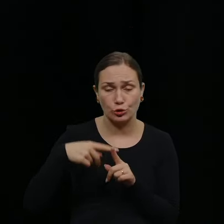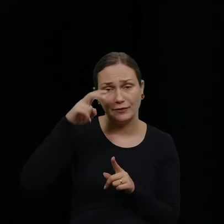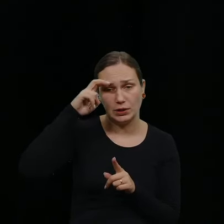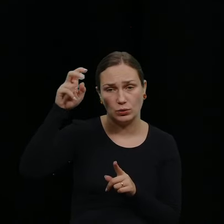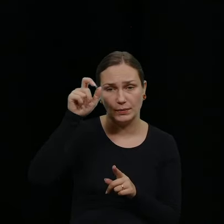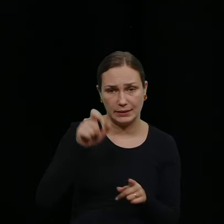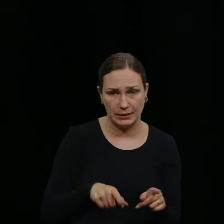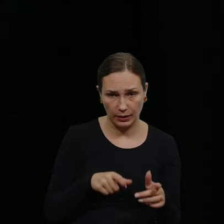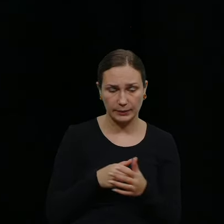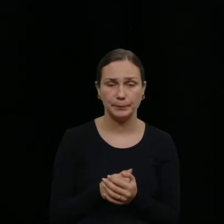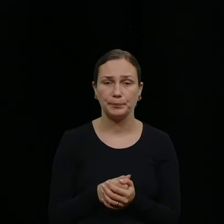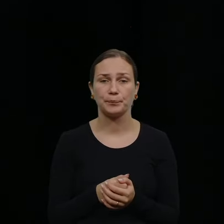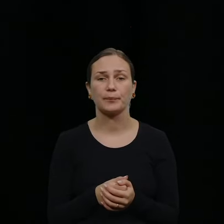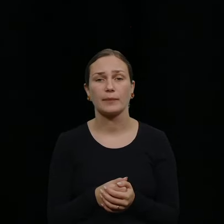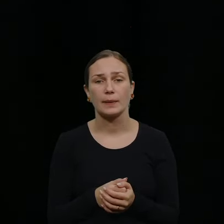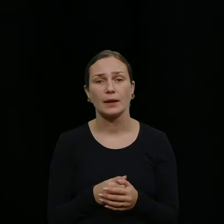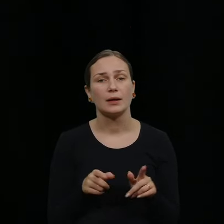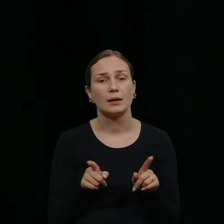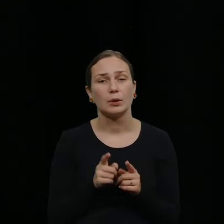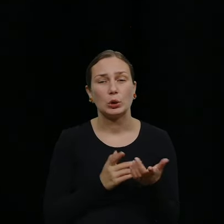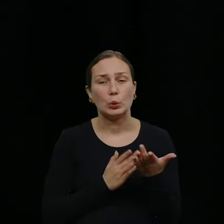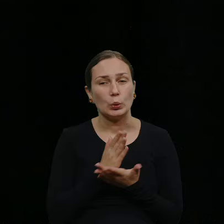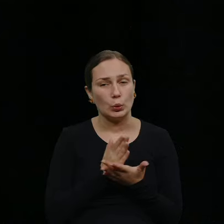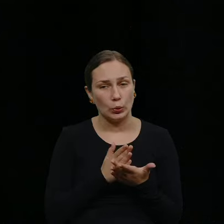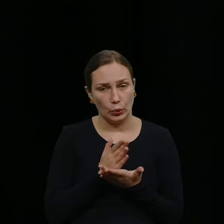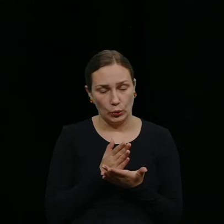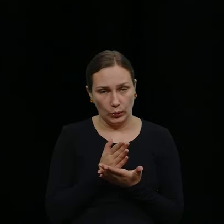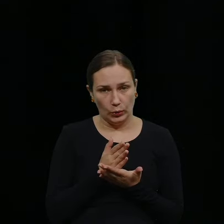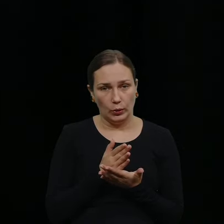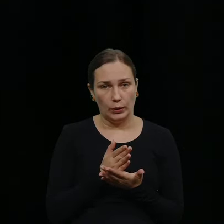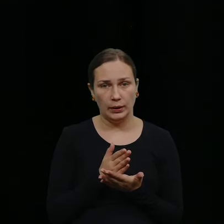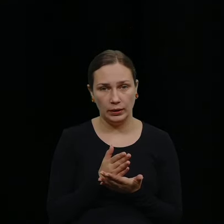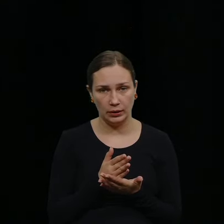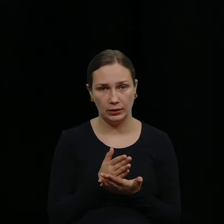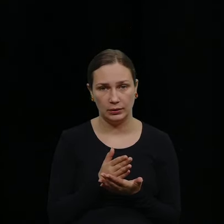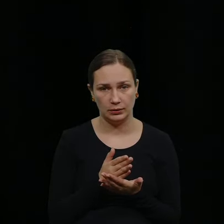pat nemažai laiko praleidęs atstovaudamas